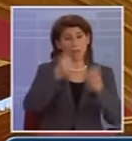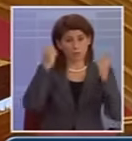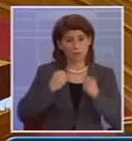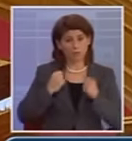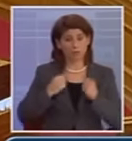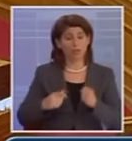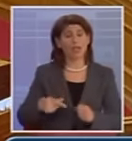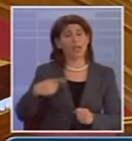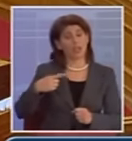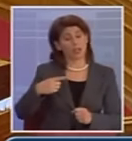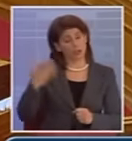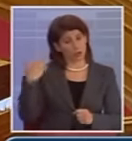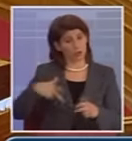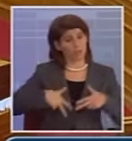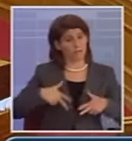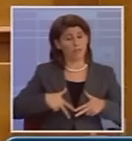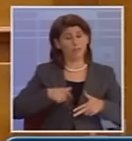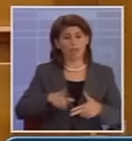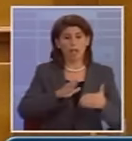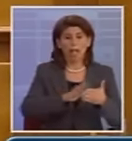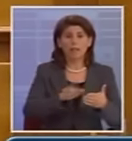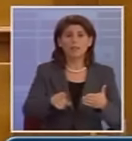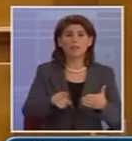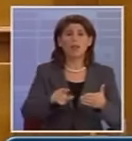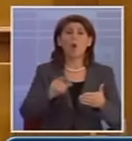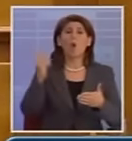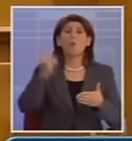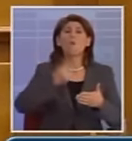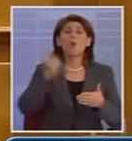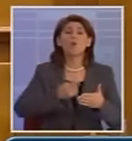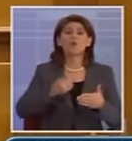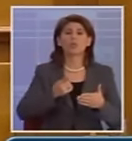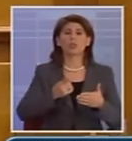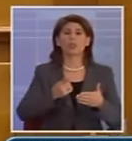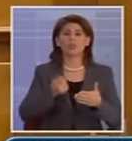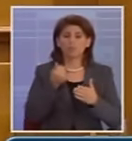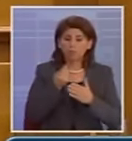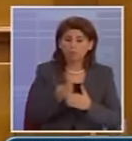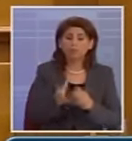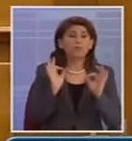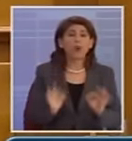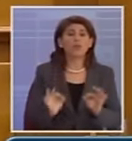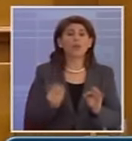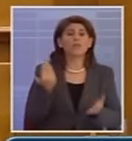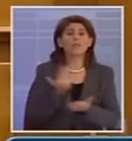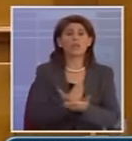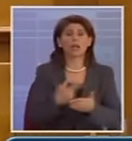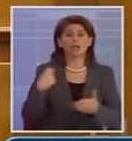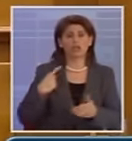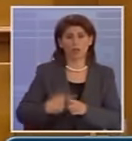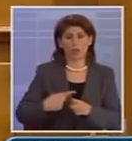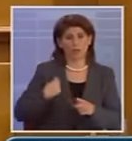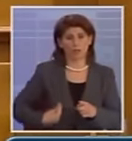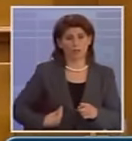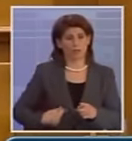άγγιζε ως τότε κανένας. Τον ποσοτικό προσδιορισμό των αξιώσεων του ελληνικού δημοσίου. Το έκανε